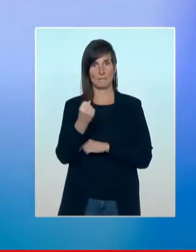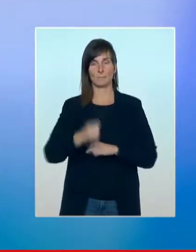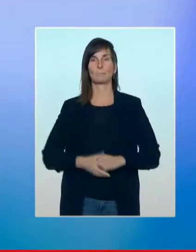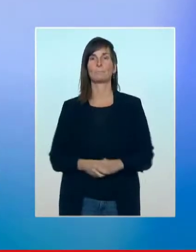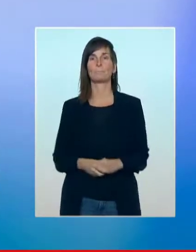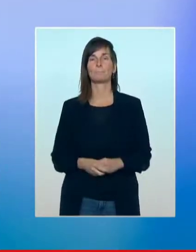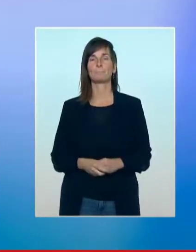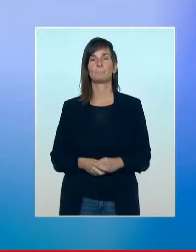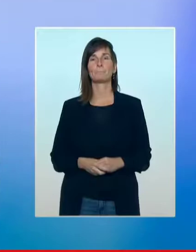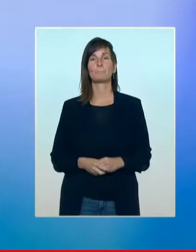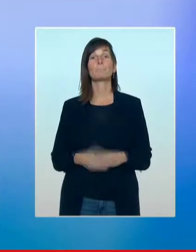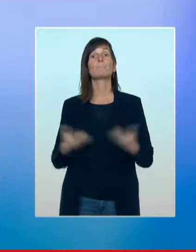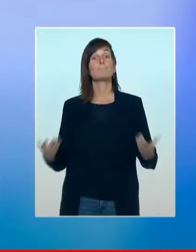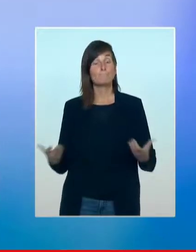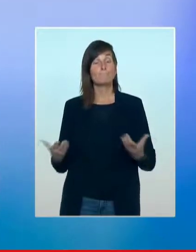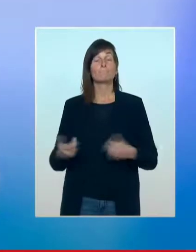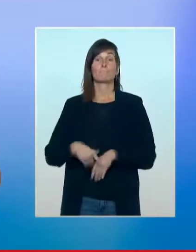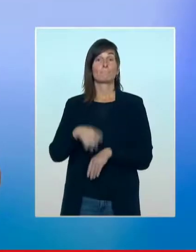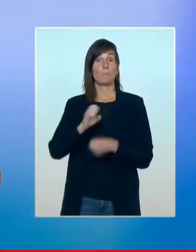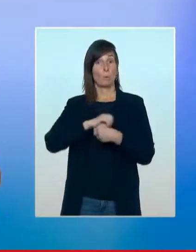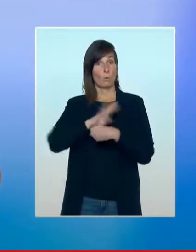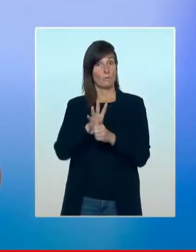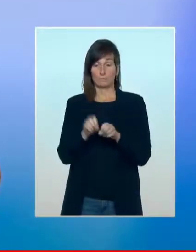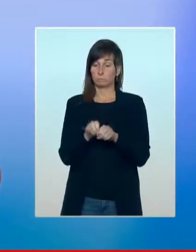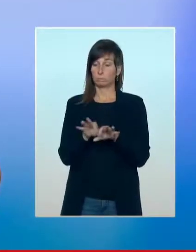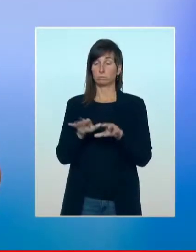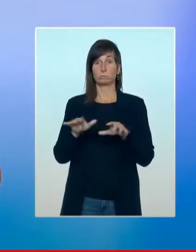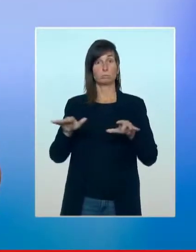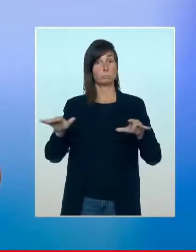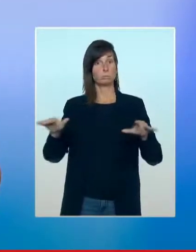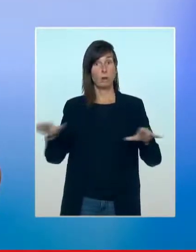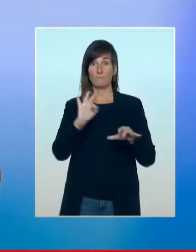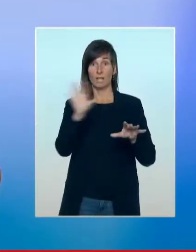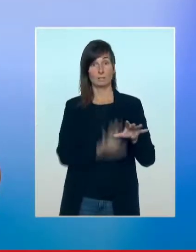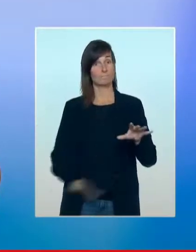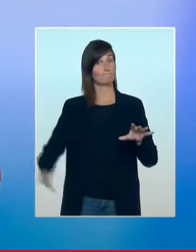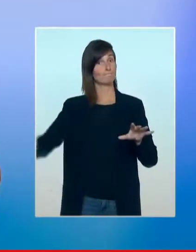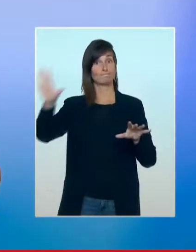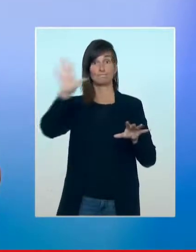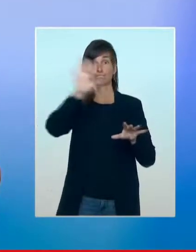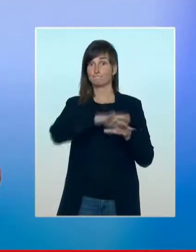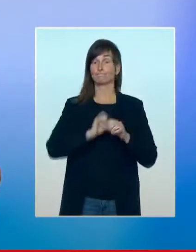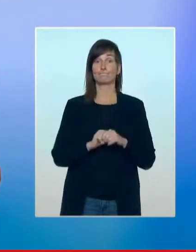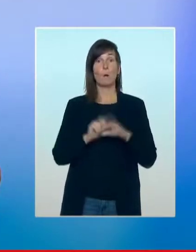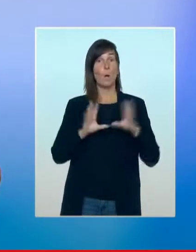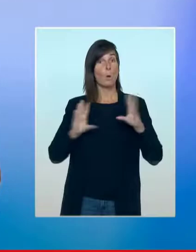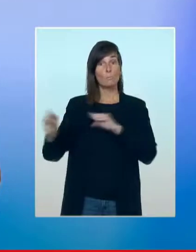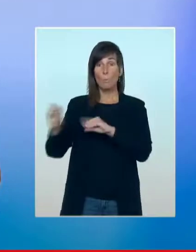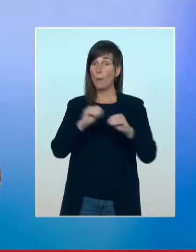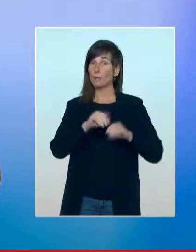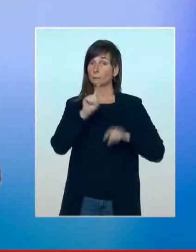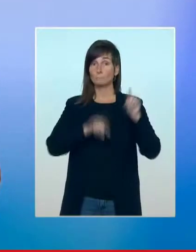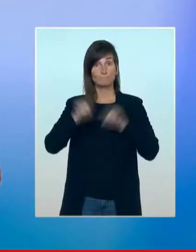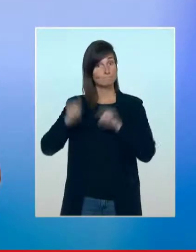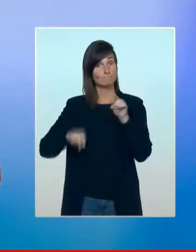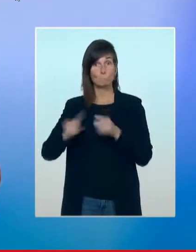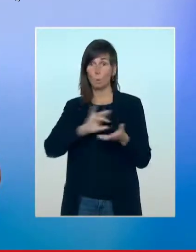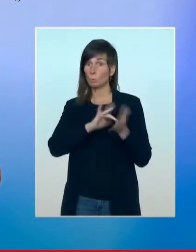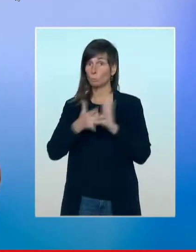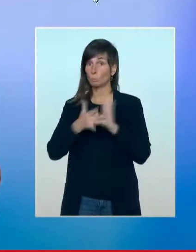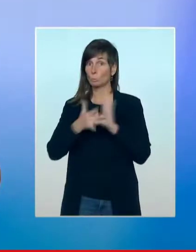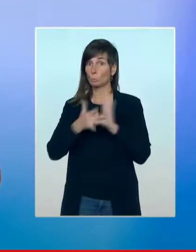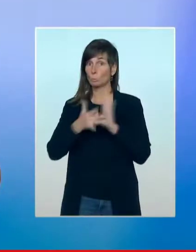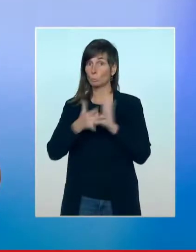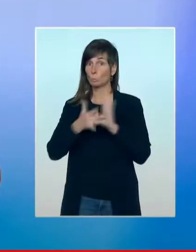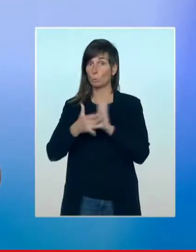vagues. Le virus circule dans tous les territoires et dans toutes les catégories de la population. Les hôpitaux commencent à